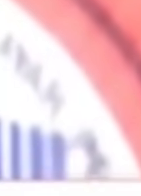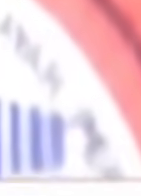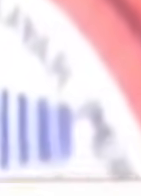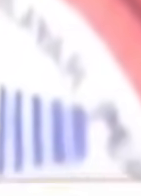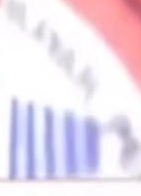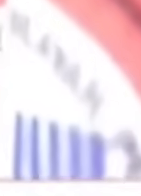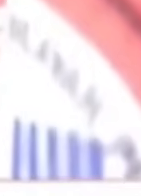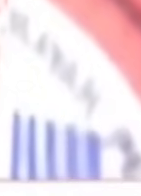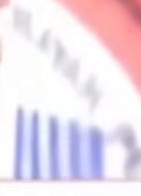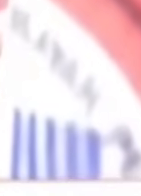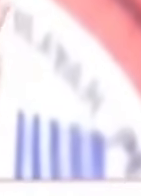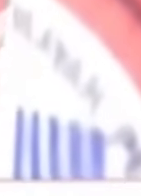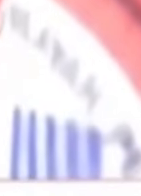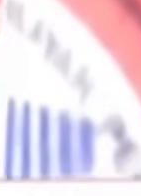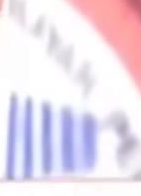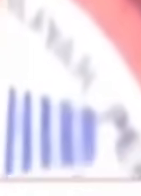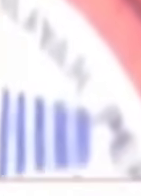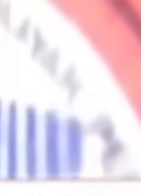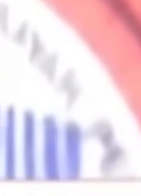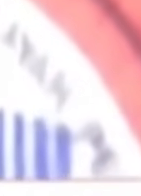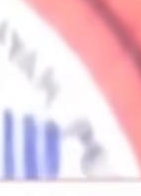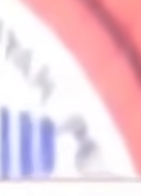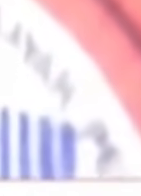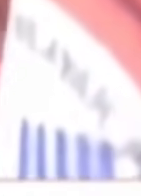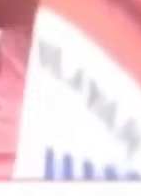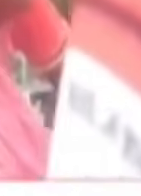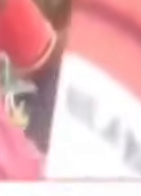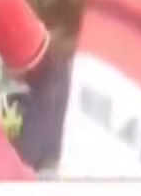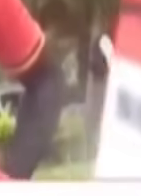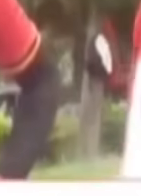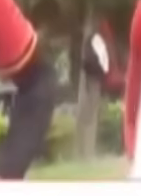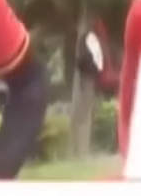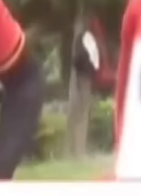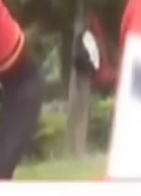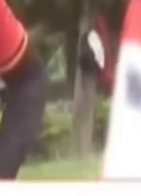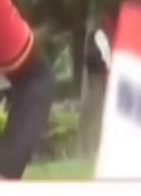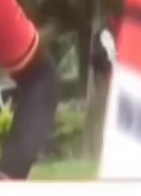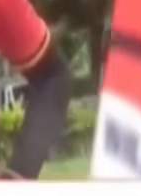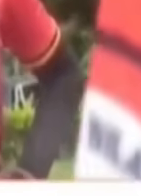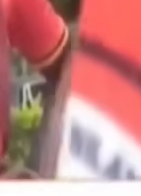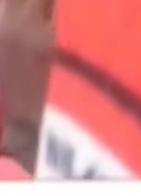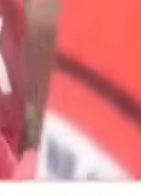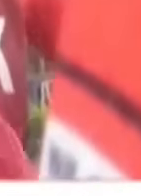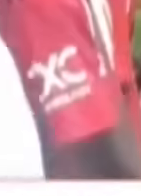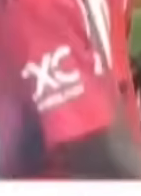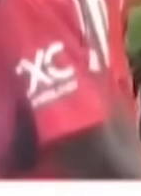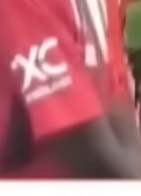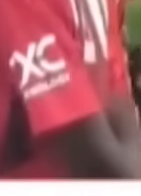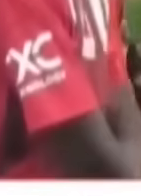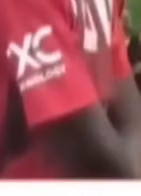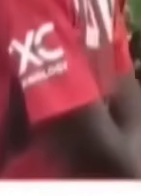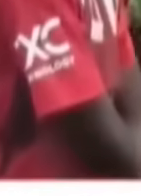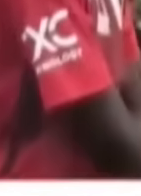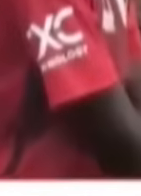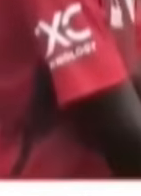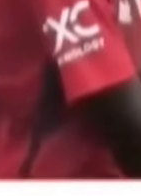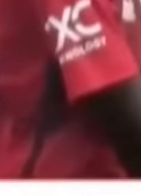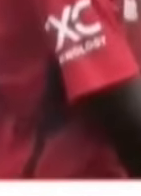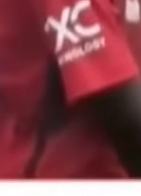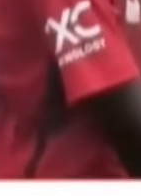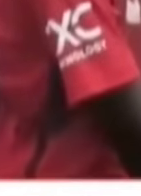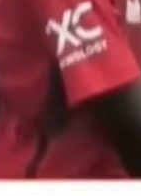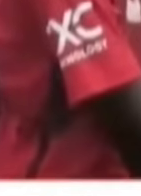Africa bibiri okuli ekya 2017 ne 2018 omu n'okwangula empaka za Pen Series eza 2021 mu kibuga Windhoek ekya